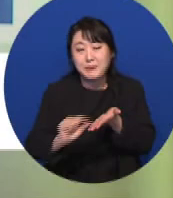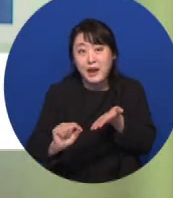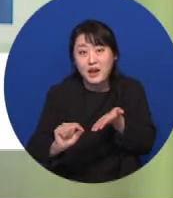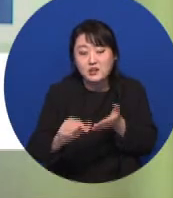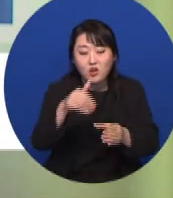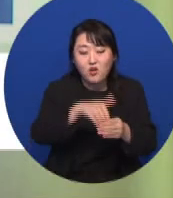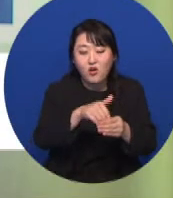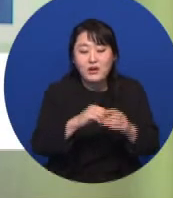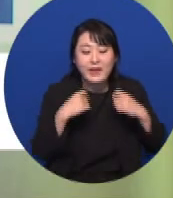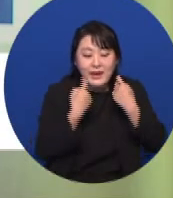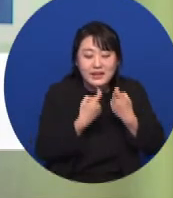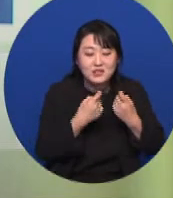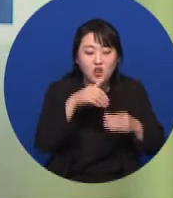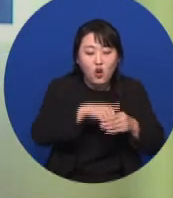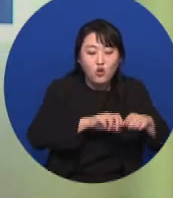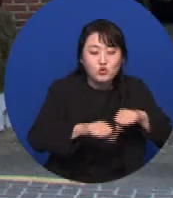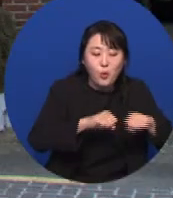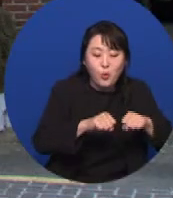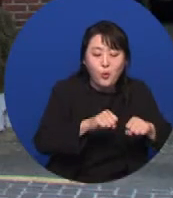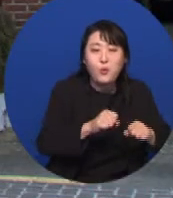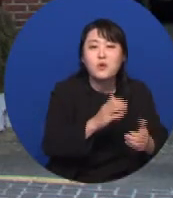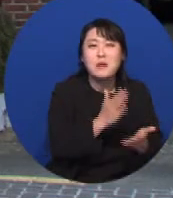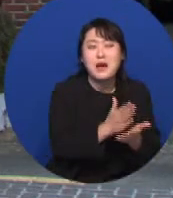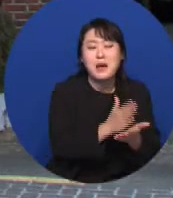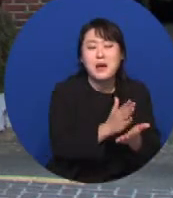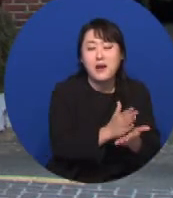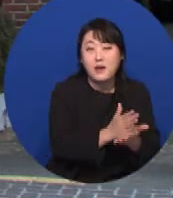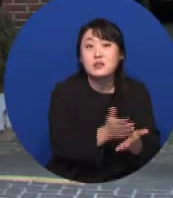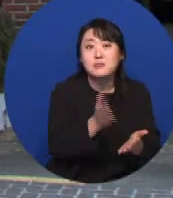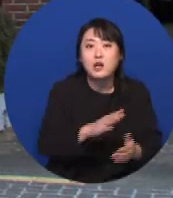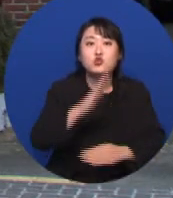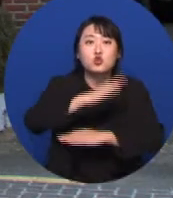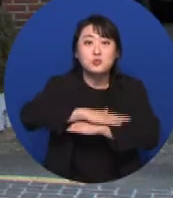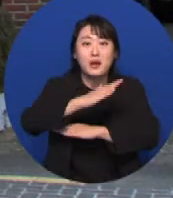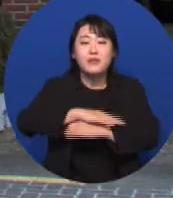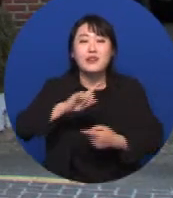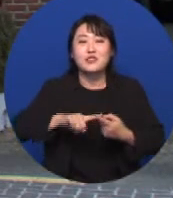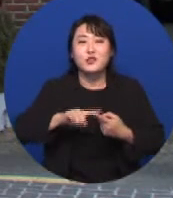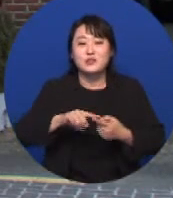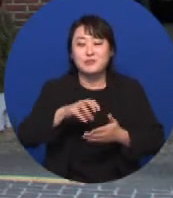들의 개별 선거운동은 미루도록 했지만 출판기념회는 언급하지 않았습니다